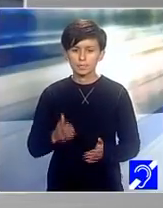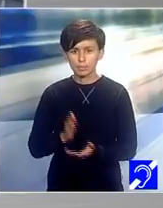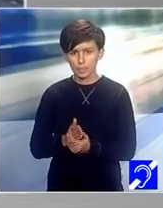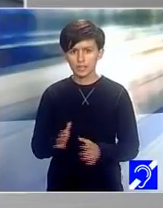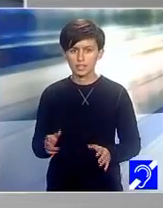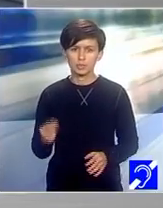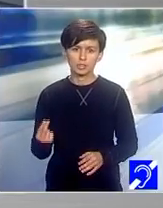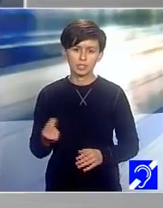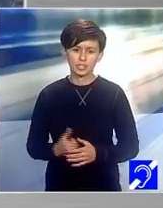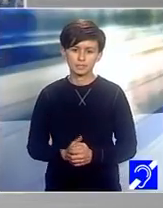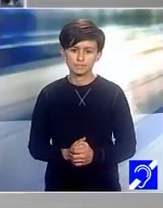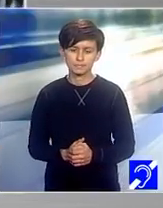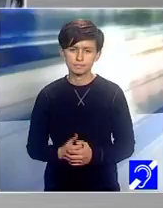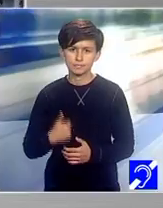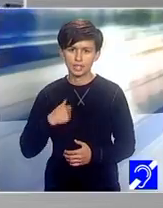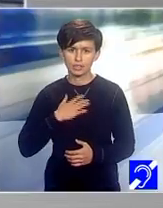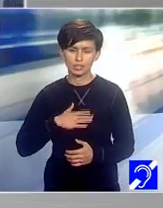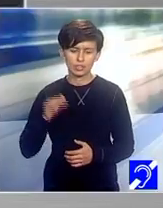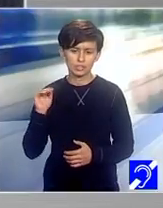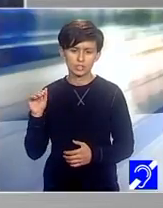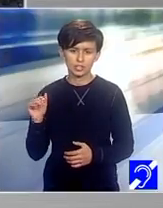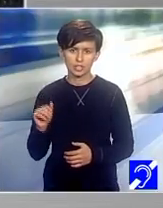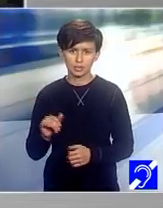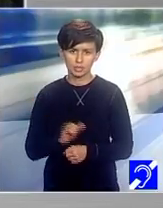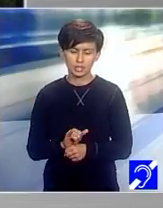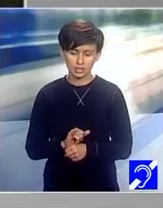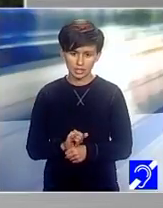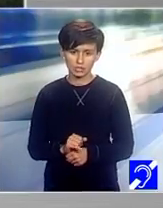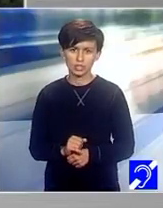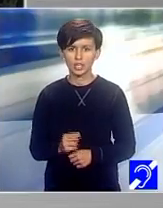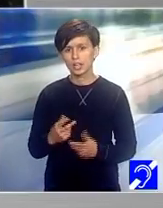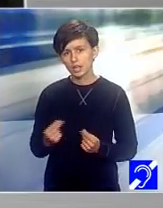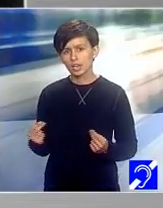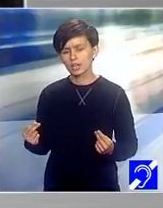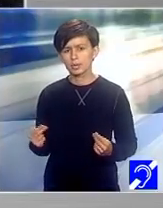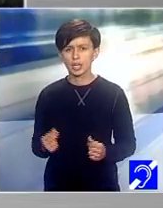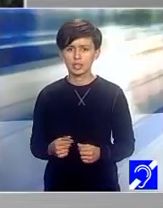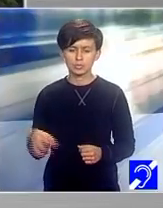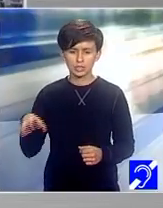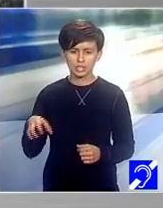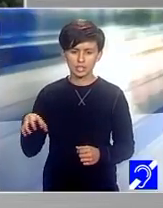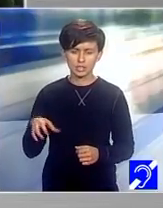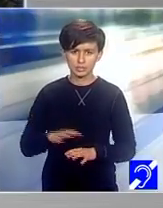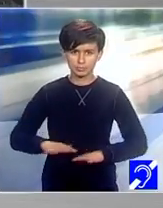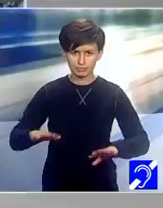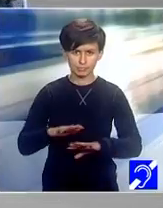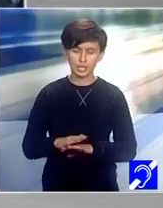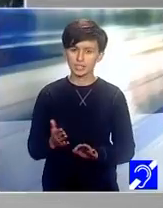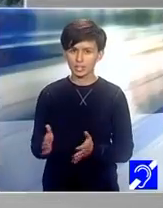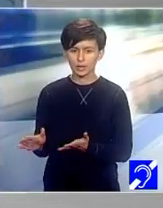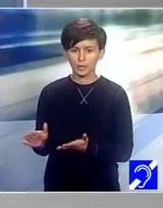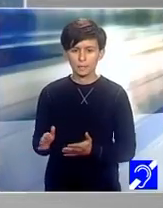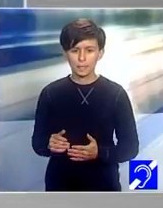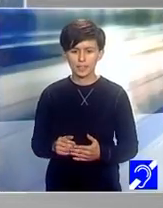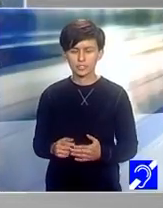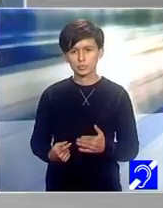la bun sfârșit. Aș vrea să-l întreb ceva pe Florin Moroșanu. Deja în diferite medii, foarte multe de altfel, au început să curgă tot felul